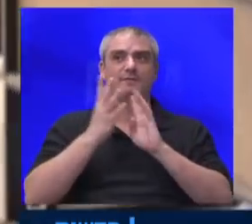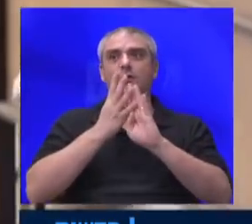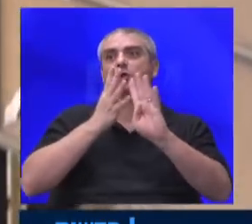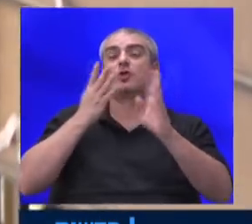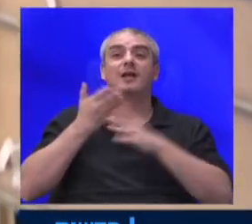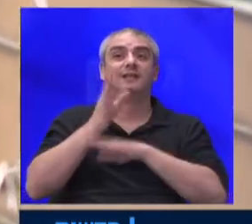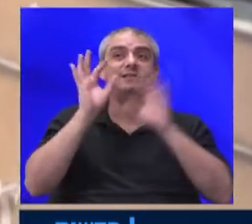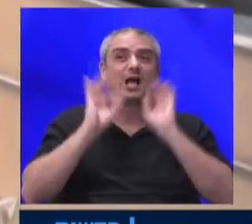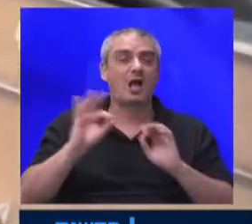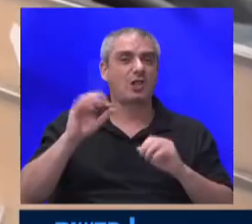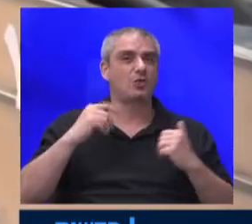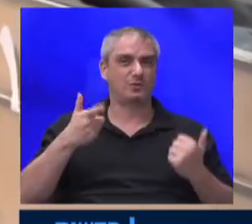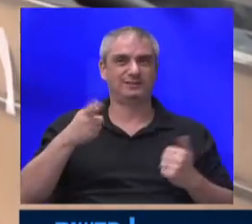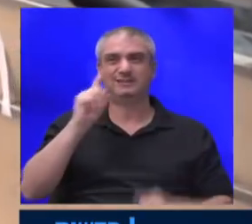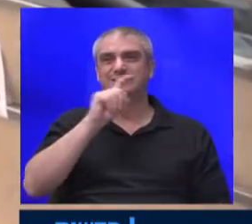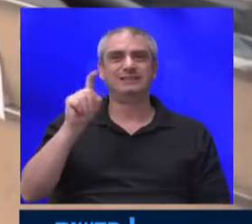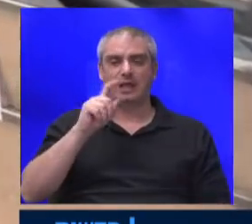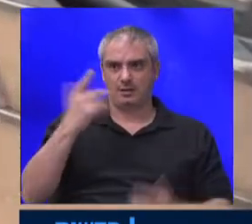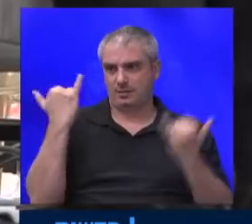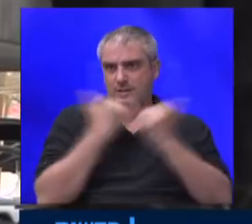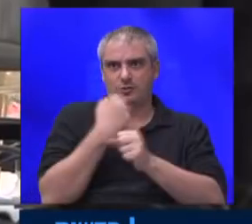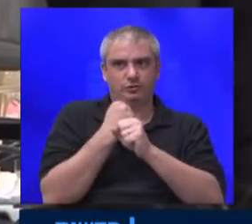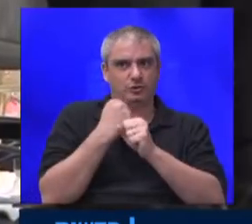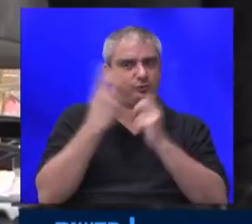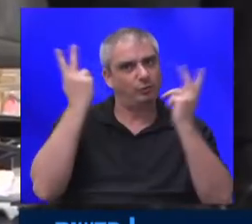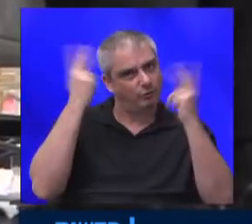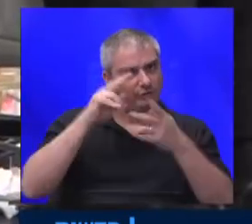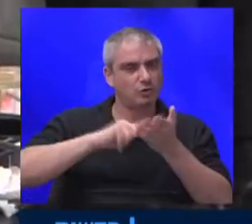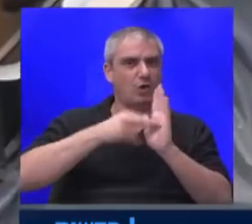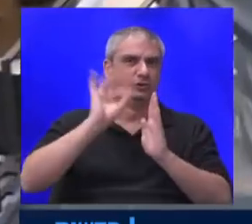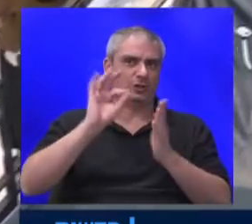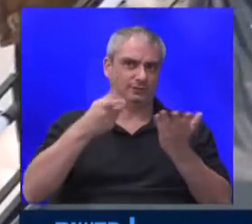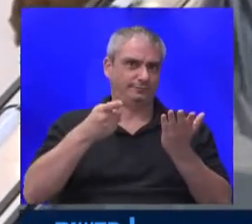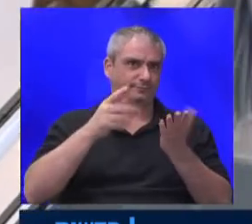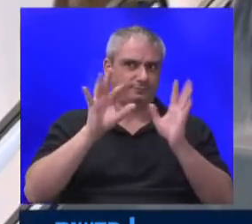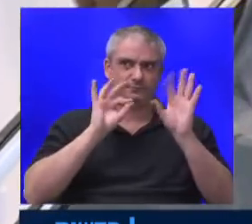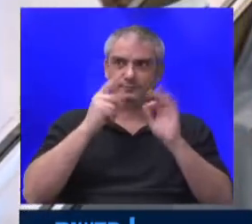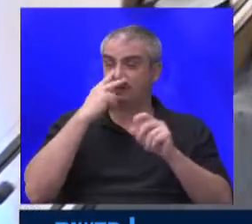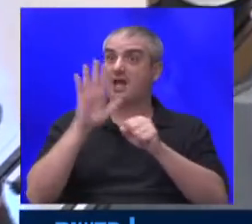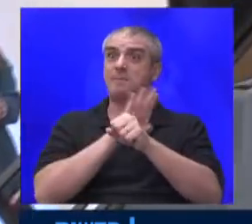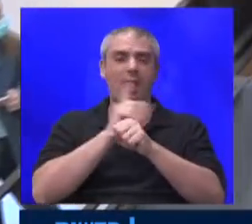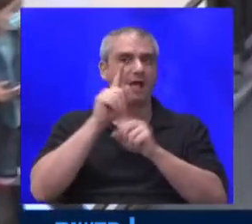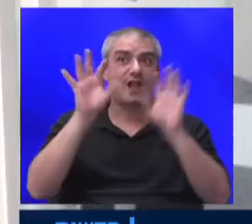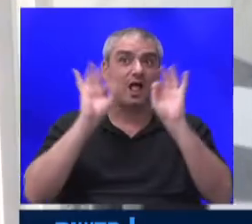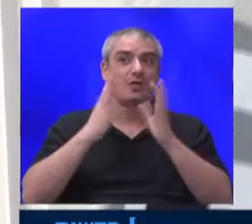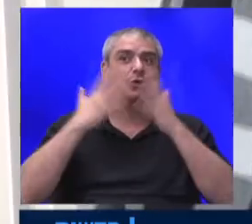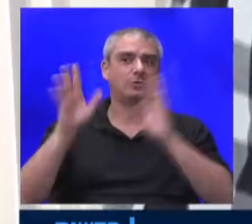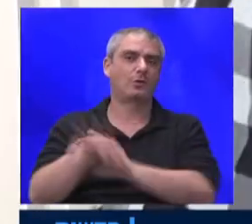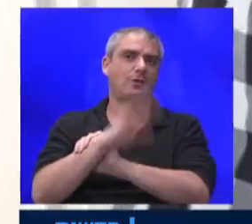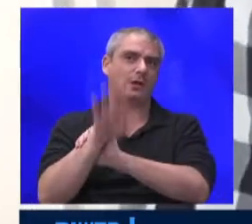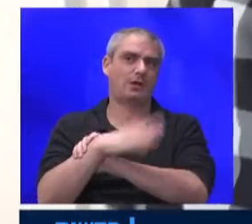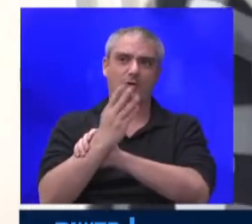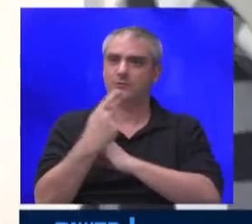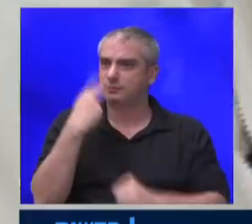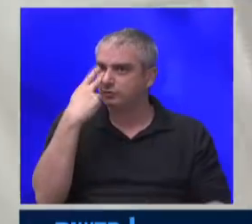מלמד אולי על הטעויות שנעשו במתווה הקניונים. נראה מלא, אבל החנויות, במיוחד הגדולות, ריקות. מה שאנחנו רואים פה,